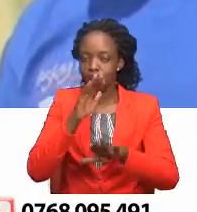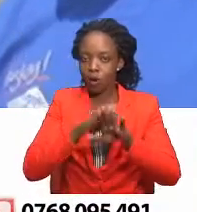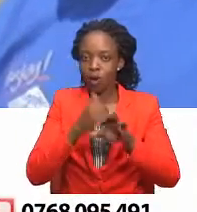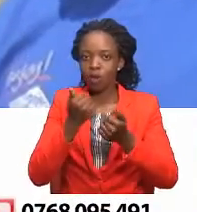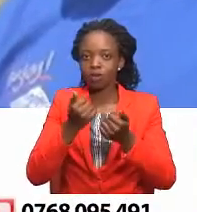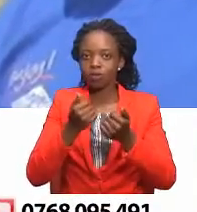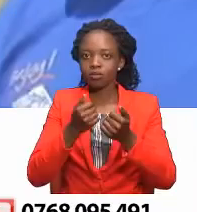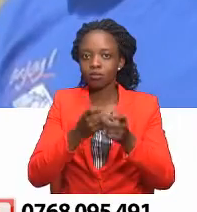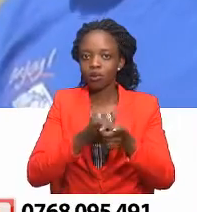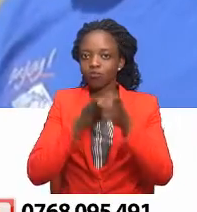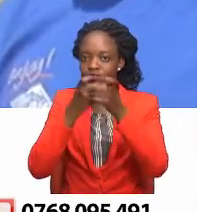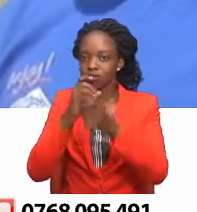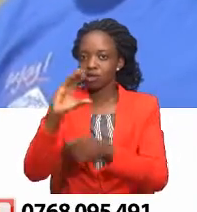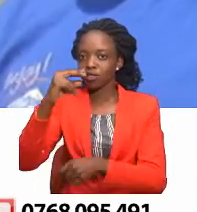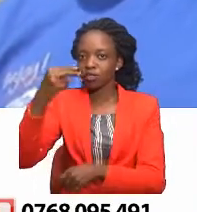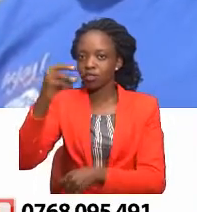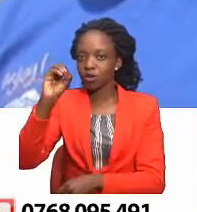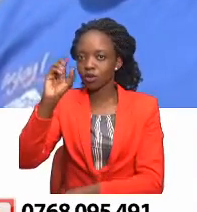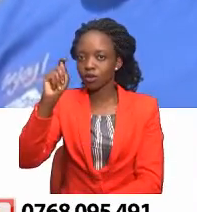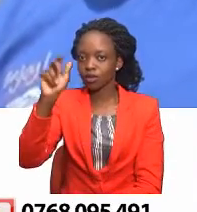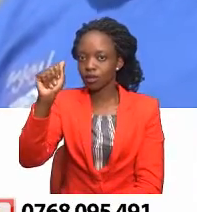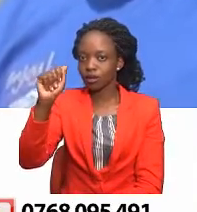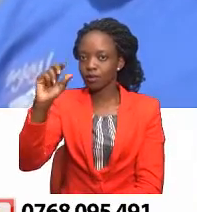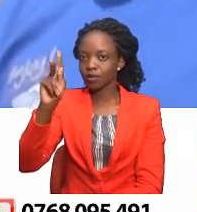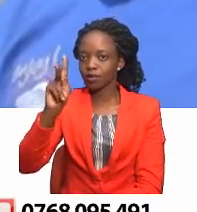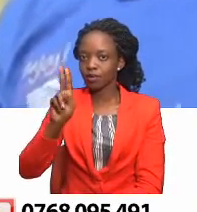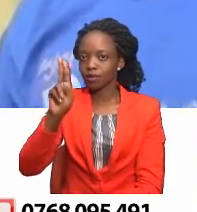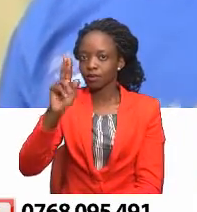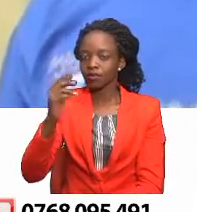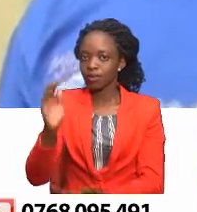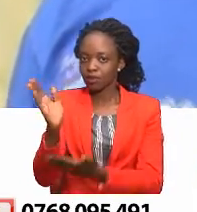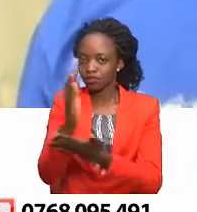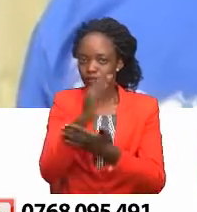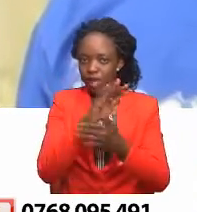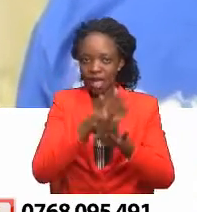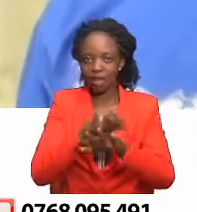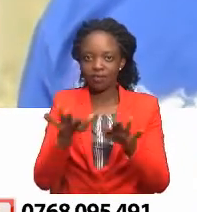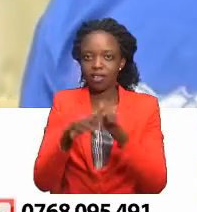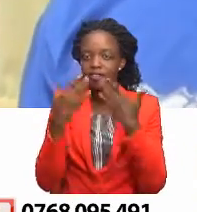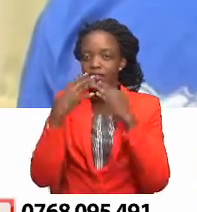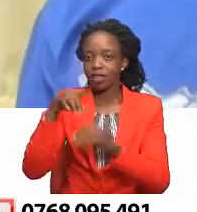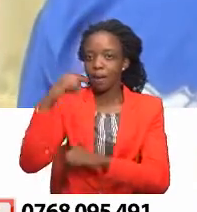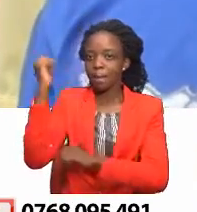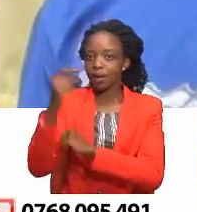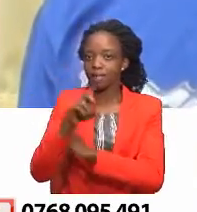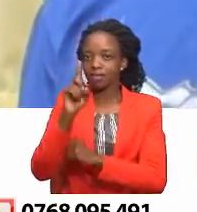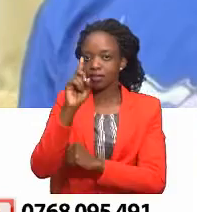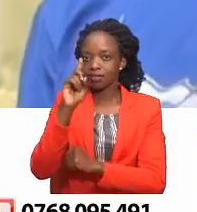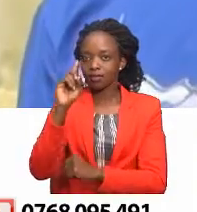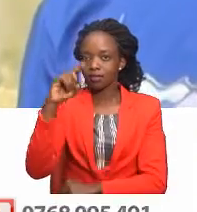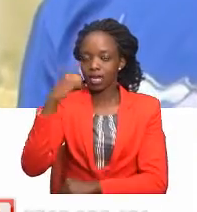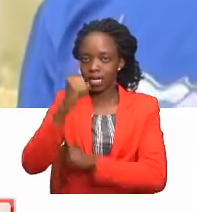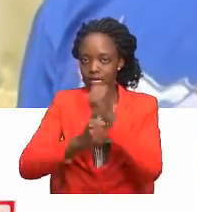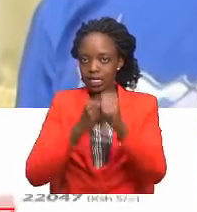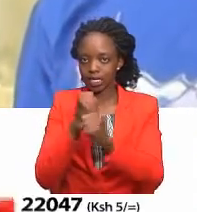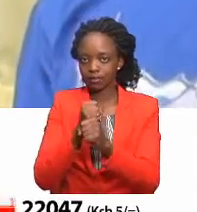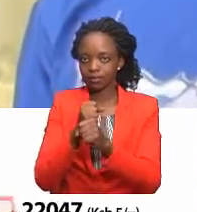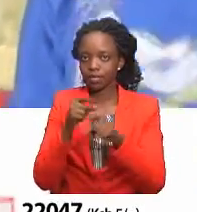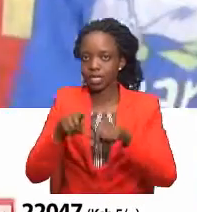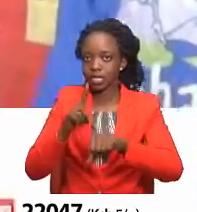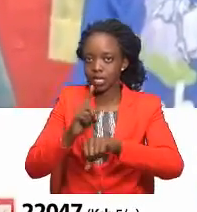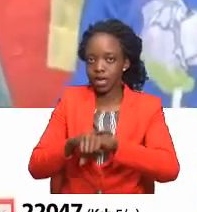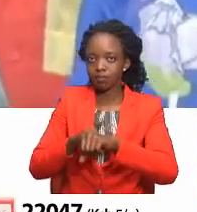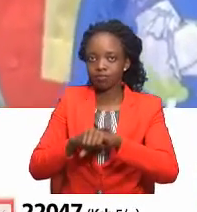promotion yetu chota kuchota na Ketias, yenye inamalizika next month. Round hii